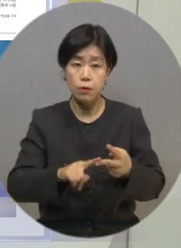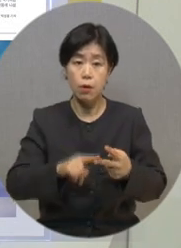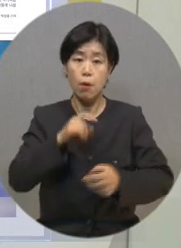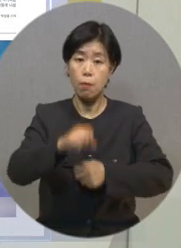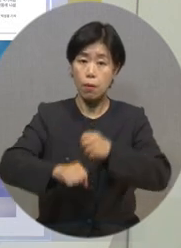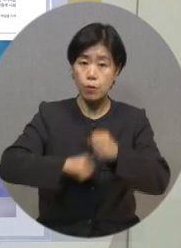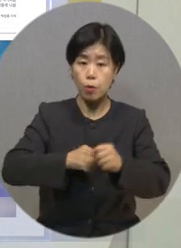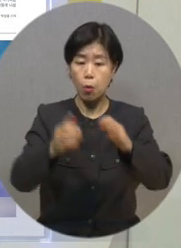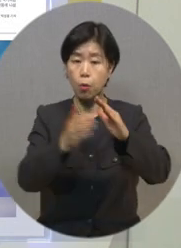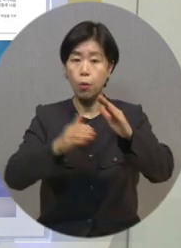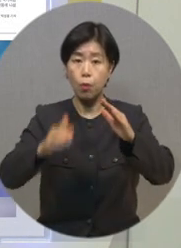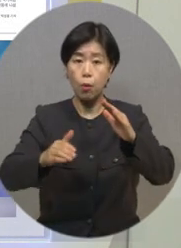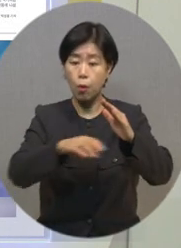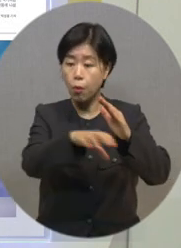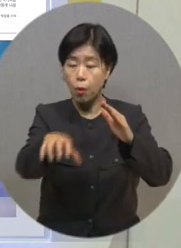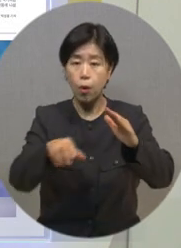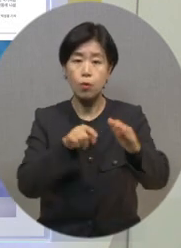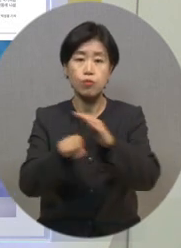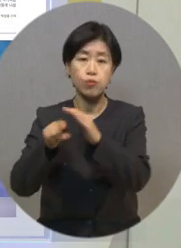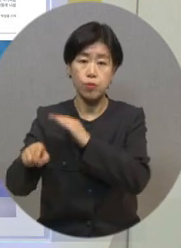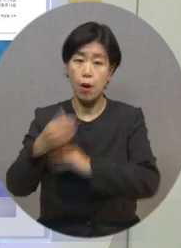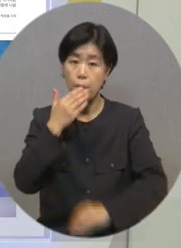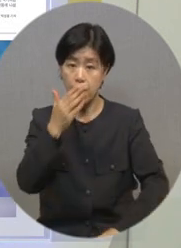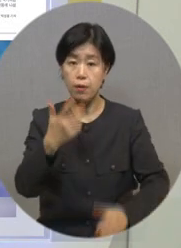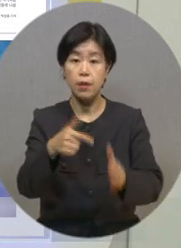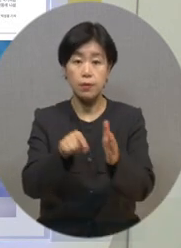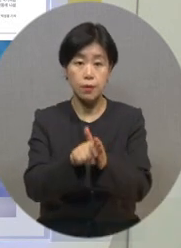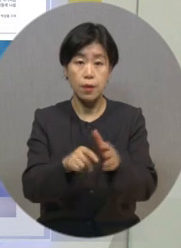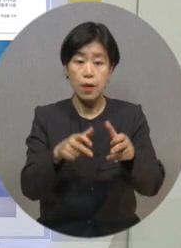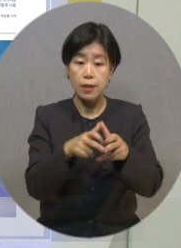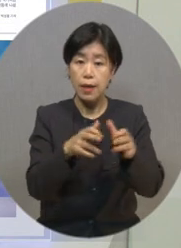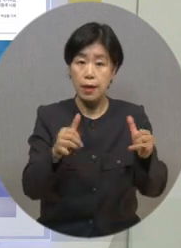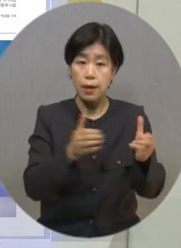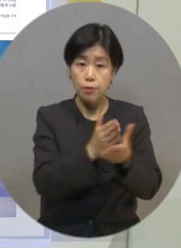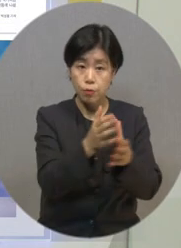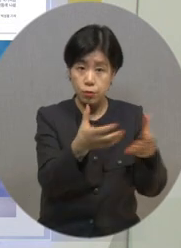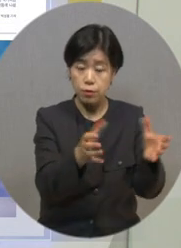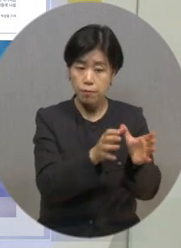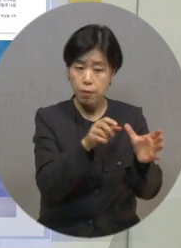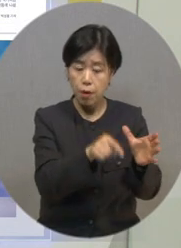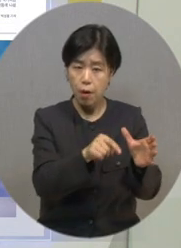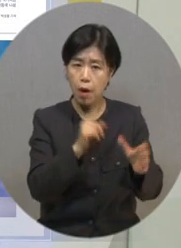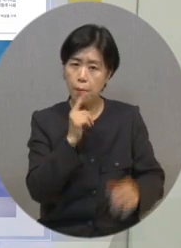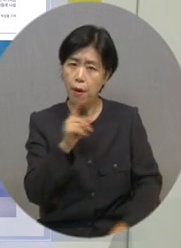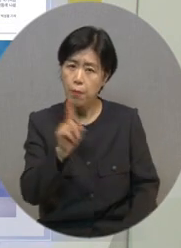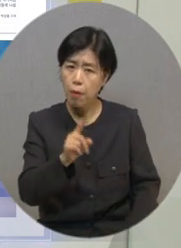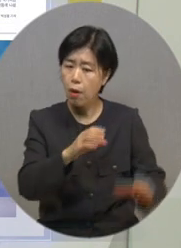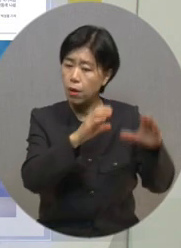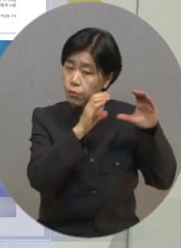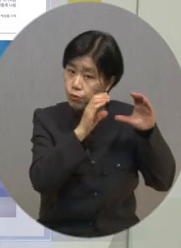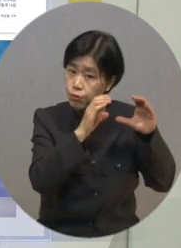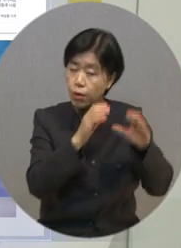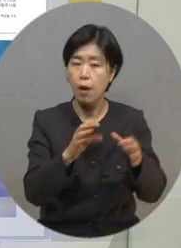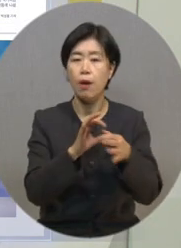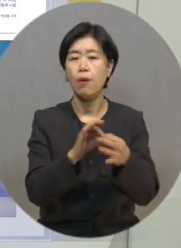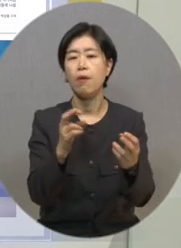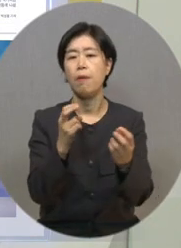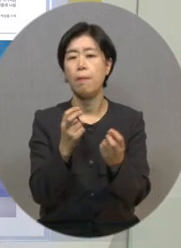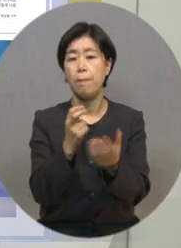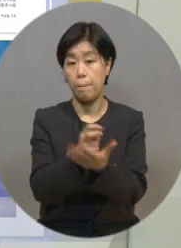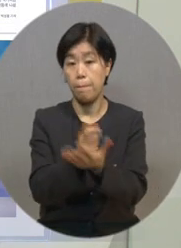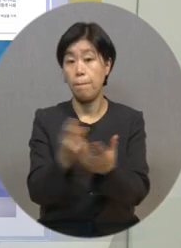공중 이용 시설에 출입할 수 있도록 장애계의 의견을 수용하고 관련법을 즉시 개정해야